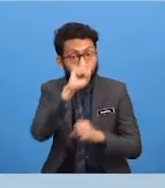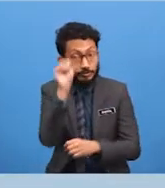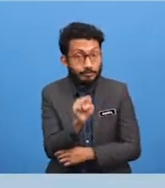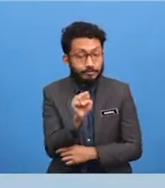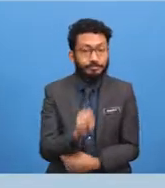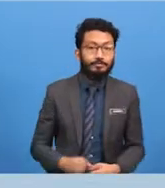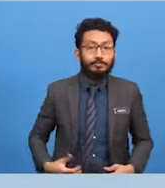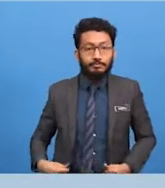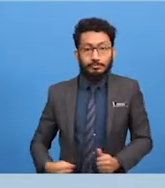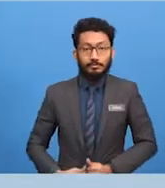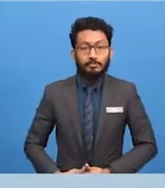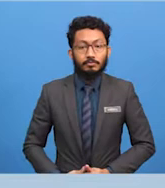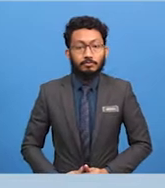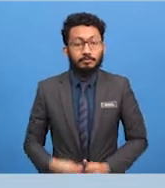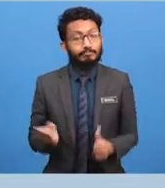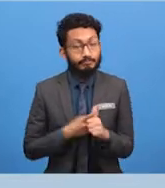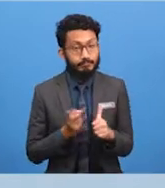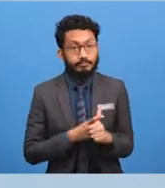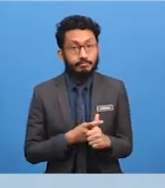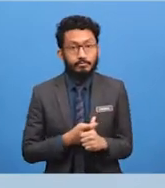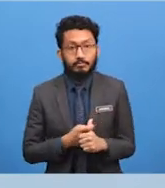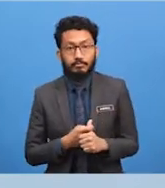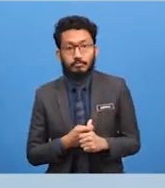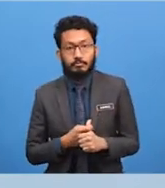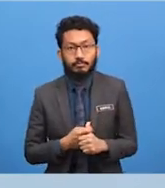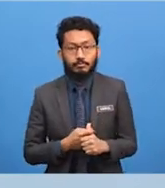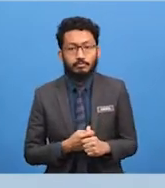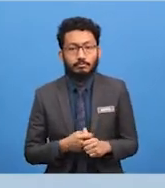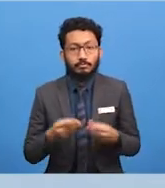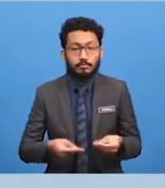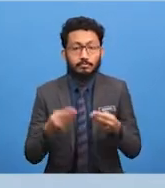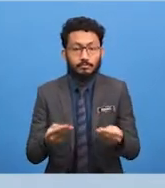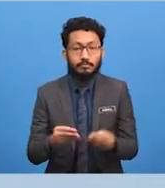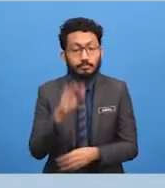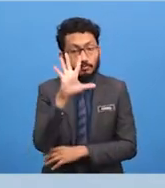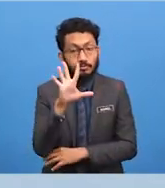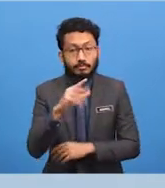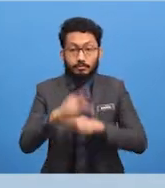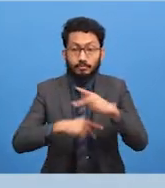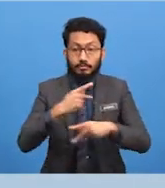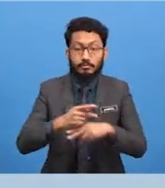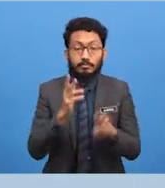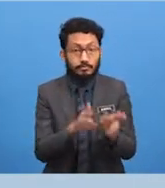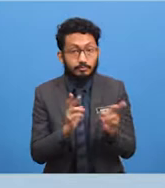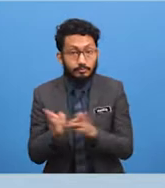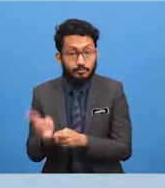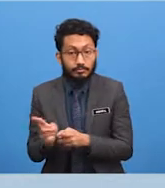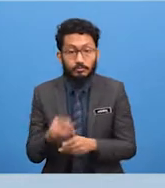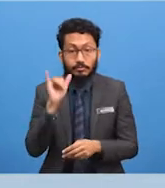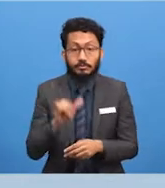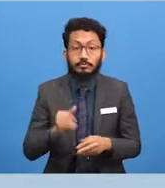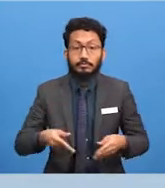berikut. Soalan 1. Berikan 5 proses perancangan